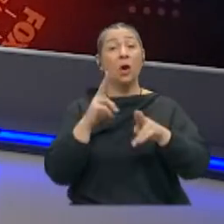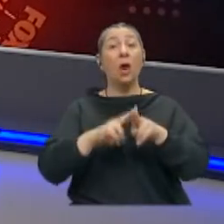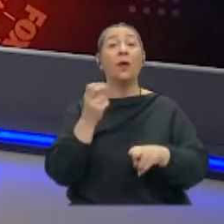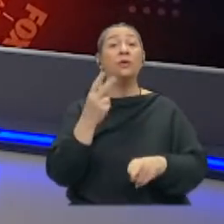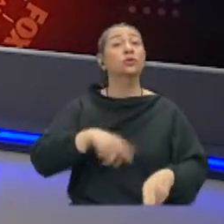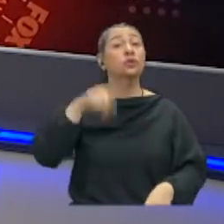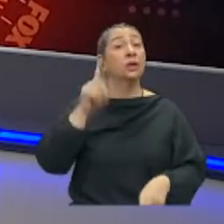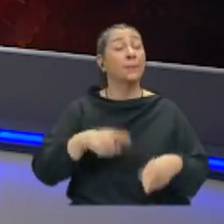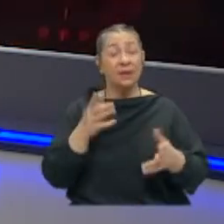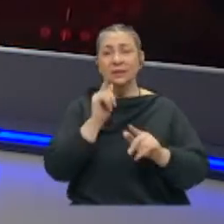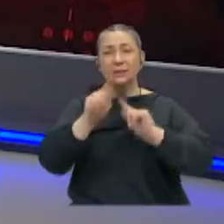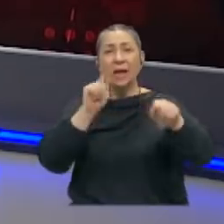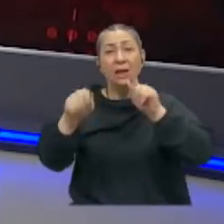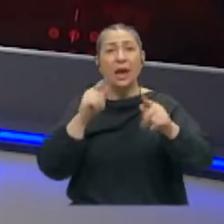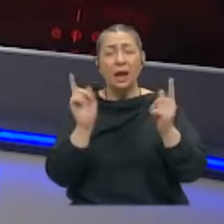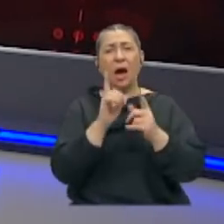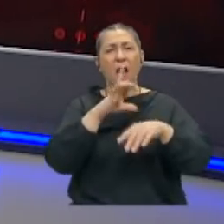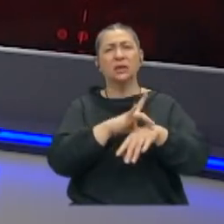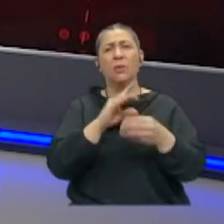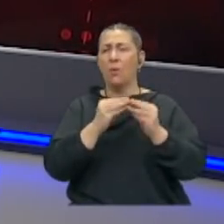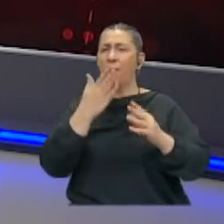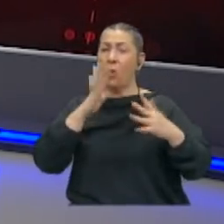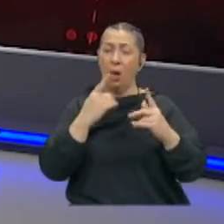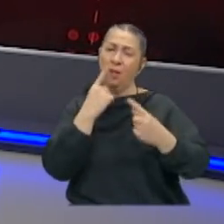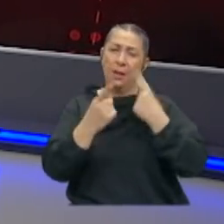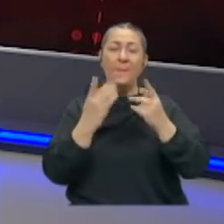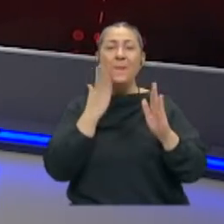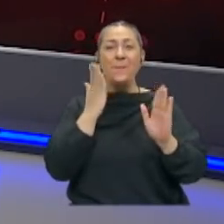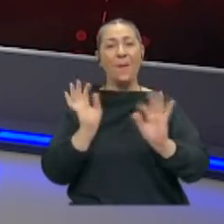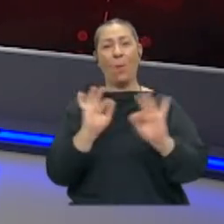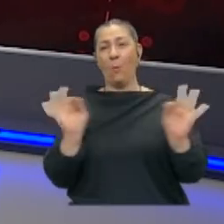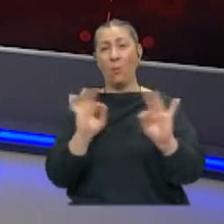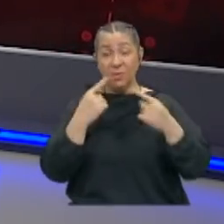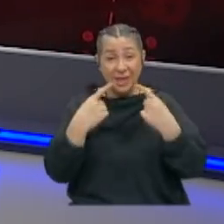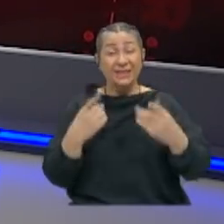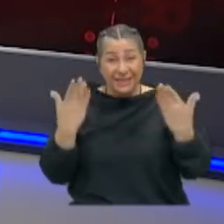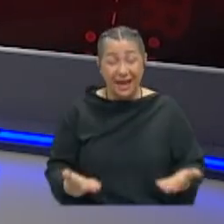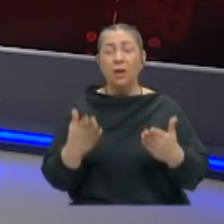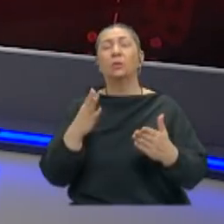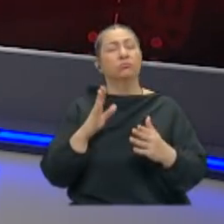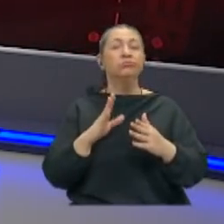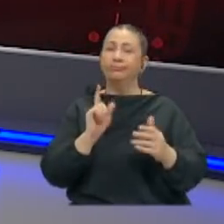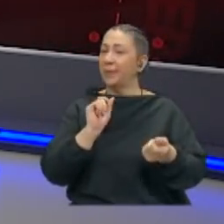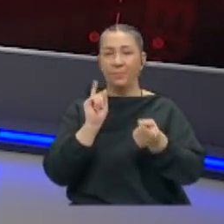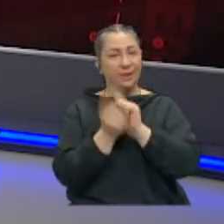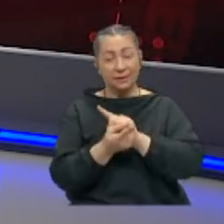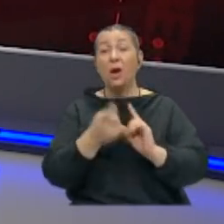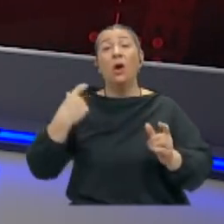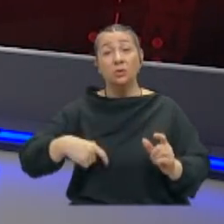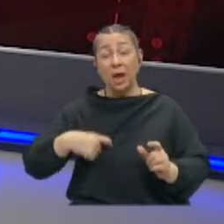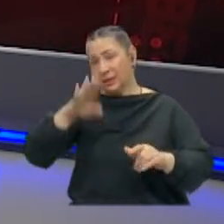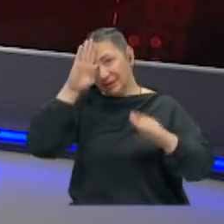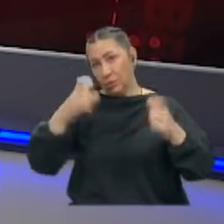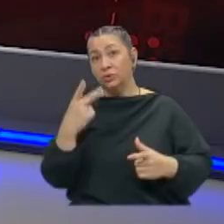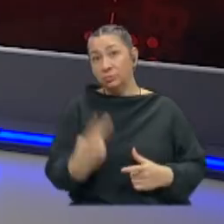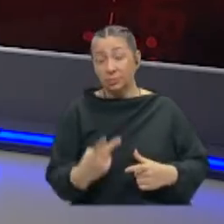koronavirüs gündemi, salgına karşı hastanelerde sorun yok denilerek pembe bir tablo çizilse de durum tam aksine. Özellikle